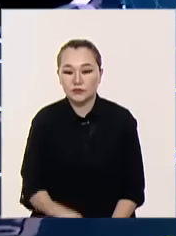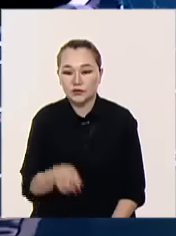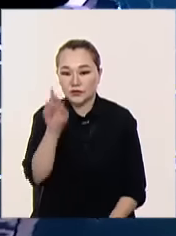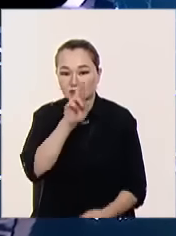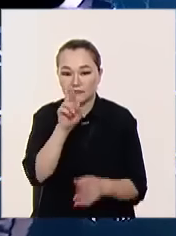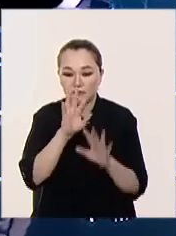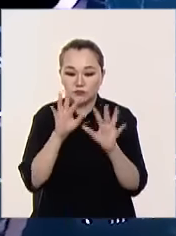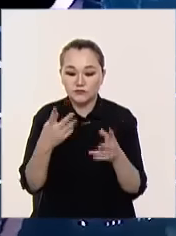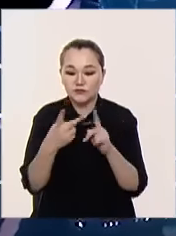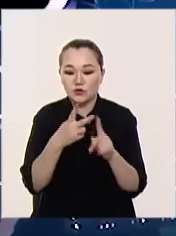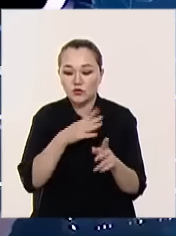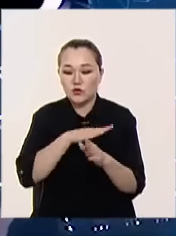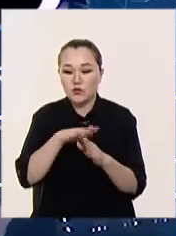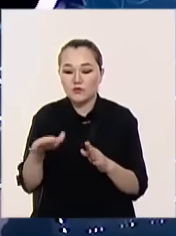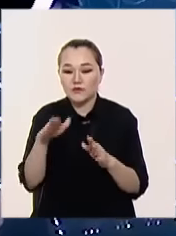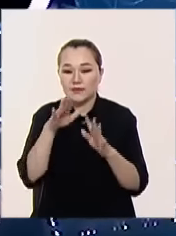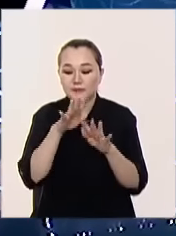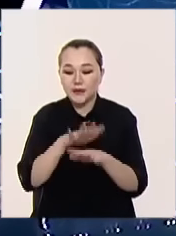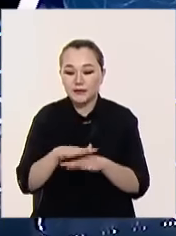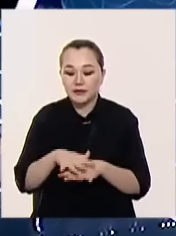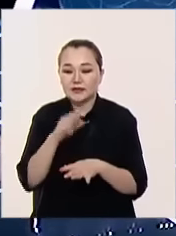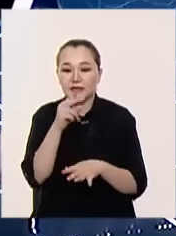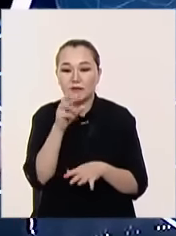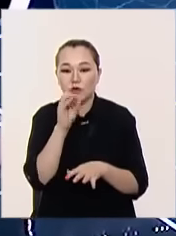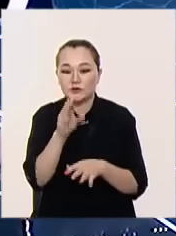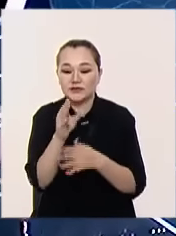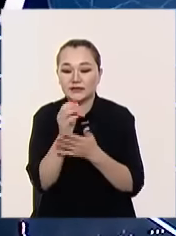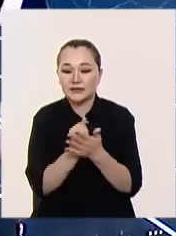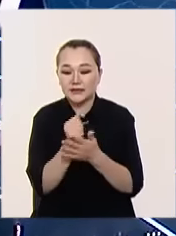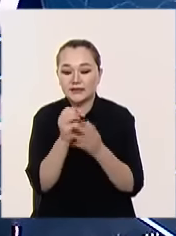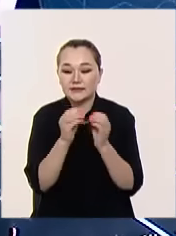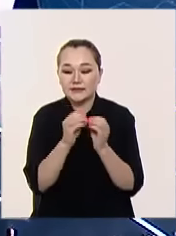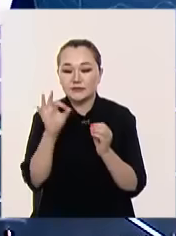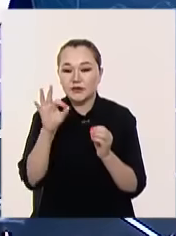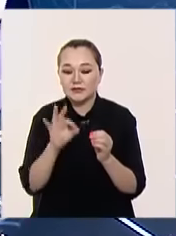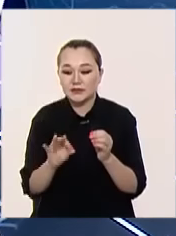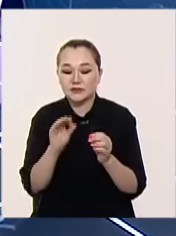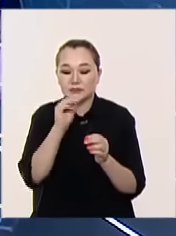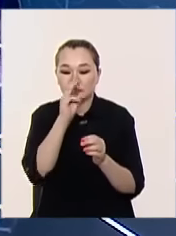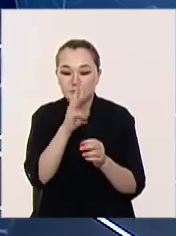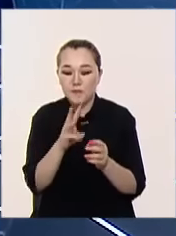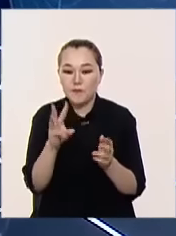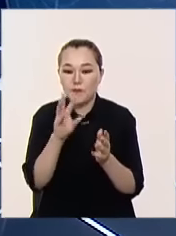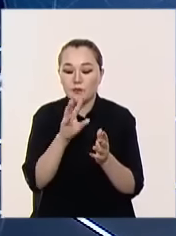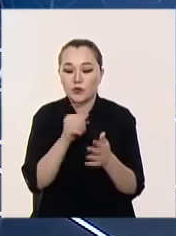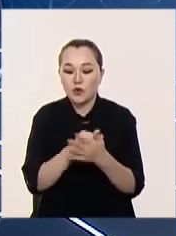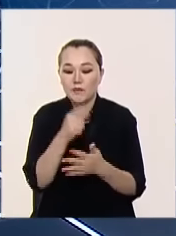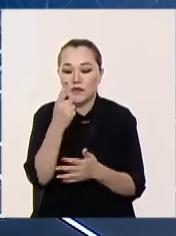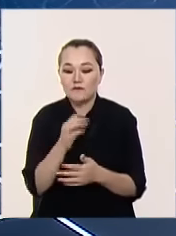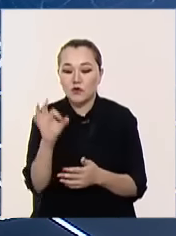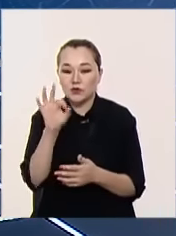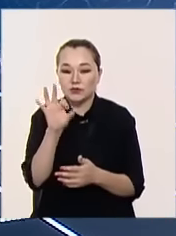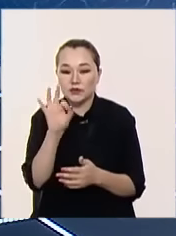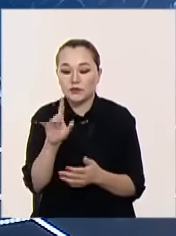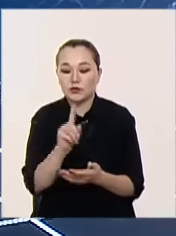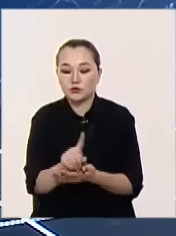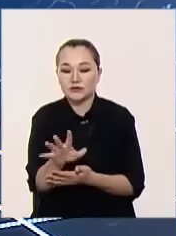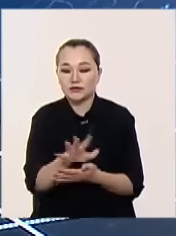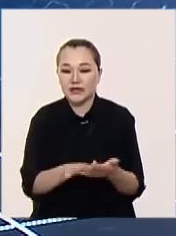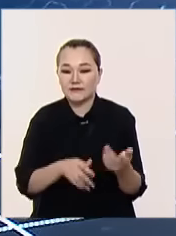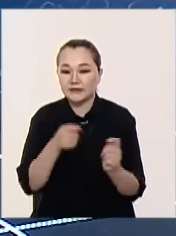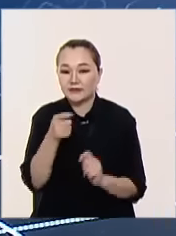Қаңтардағы екінші деңгейлі банктерде депозиттерін теңгемен сақтаған азаматтар 10% сыйақысын алу үшін 1 қазанға дейін өтінім беру керек.